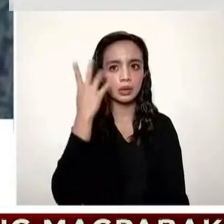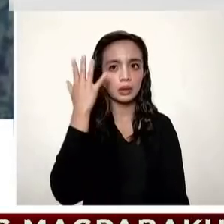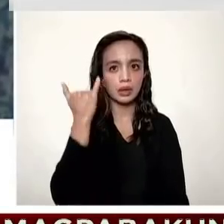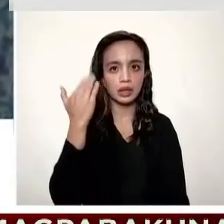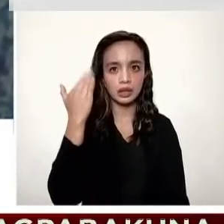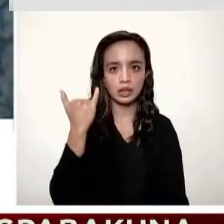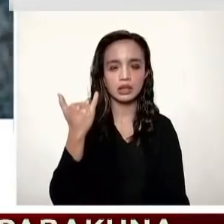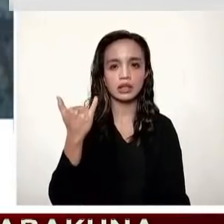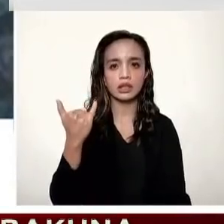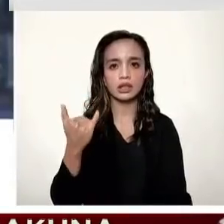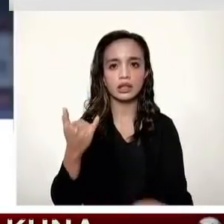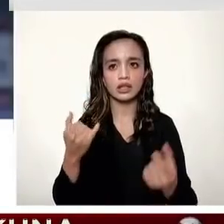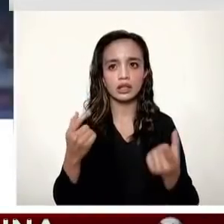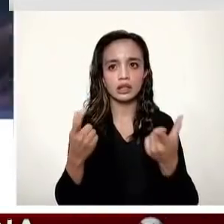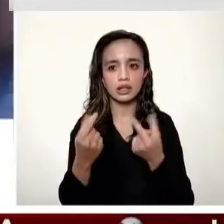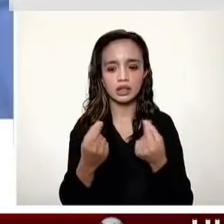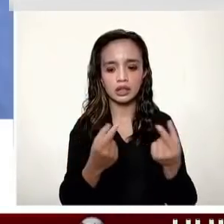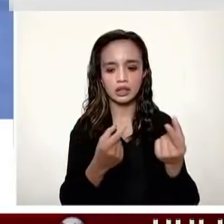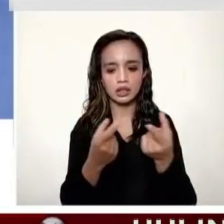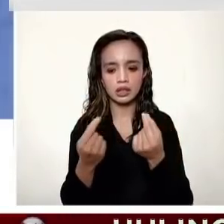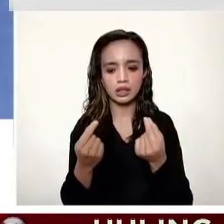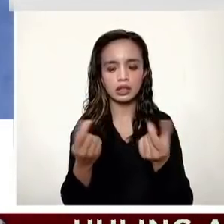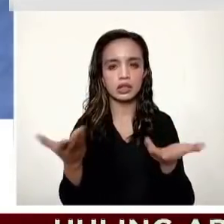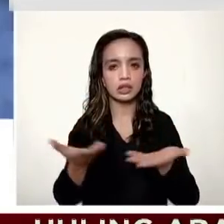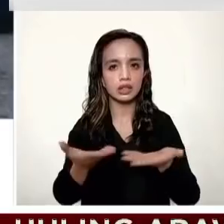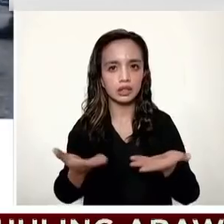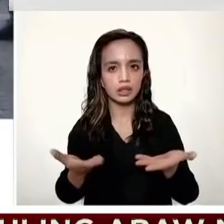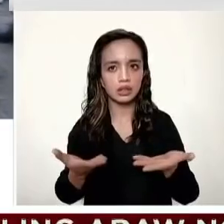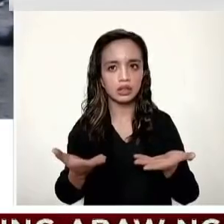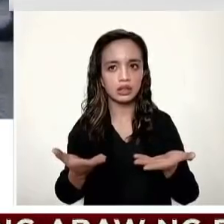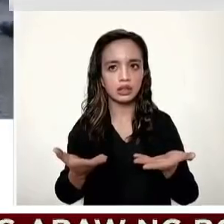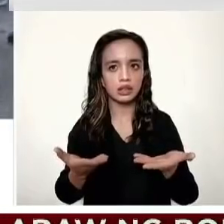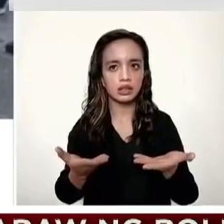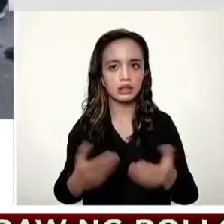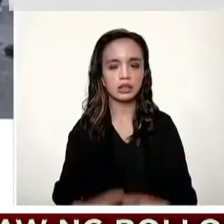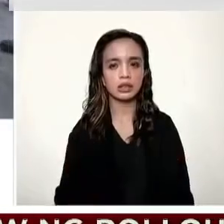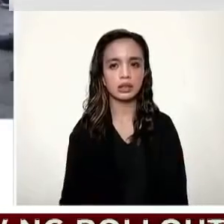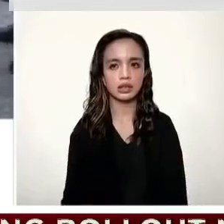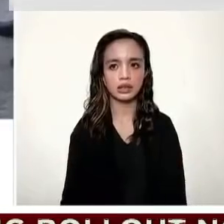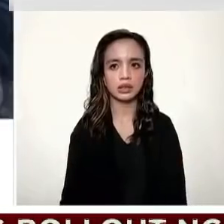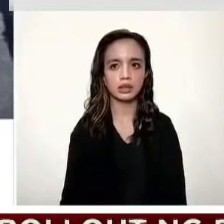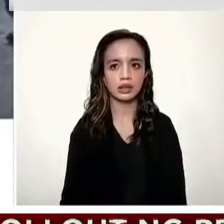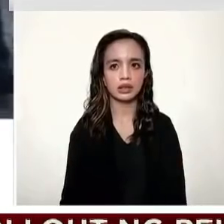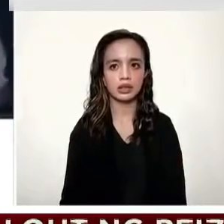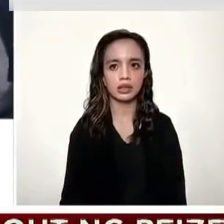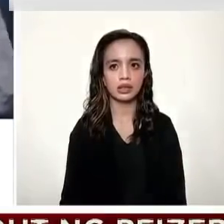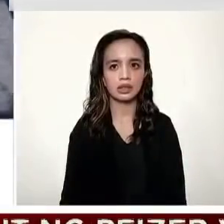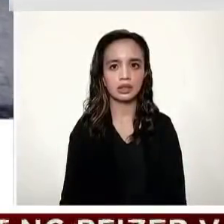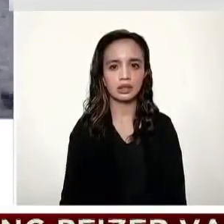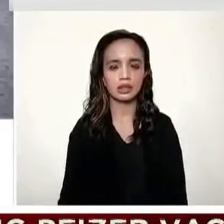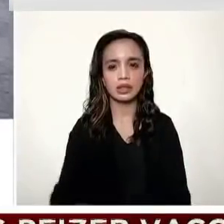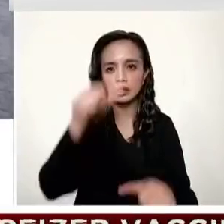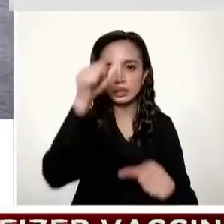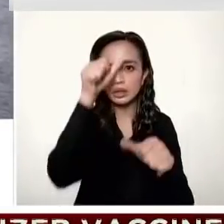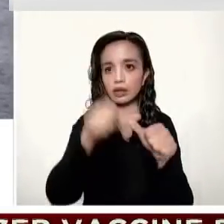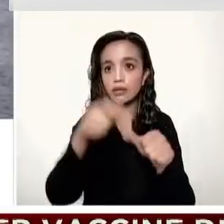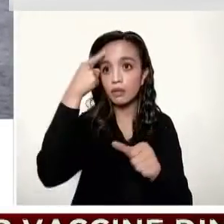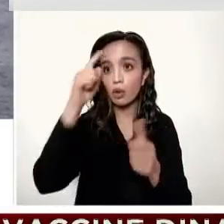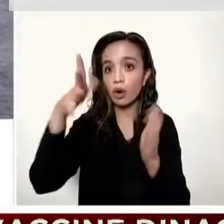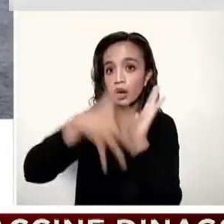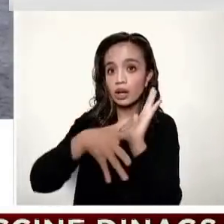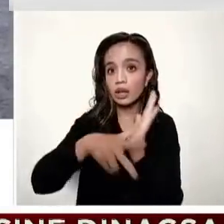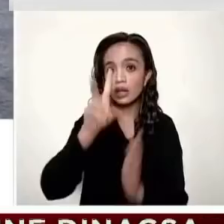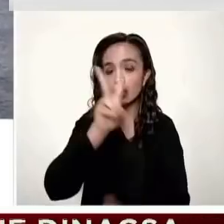logistics given to us by the Office of the Vice President. Pero kung tatanungin sa plano nila para sa halalan